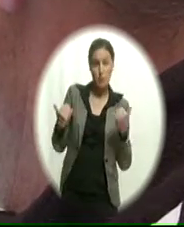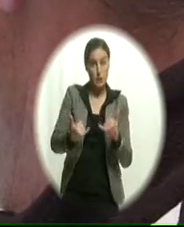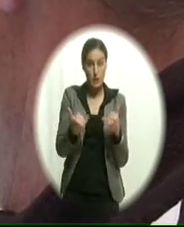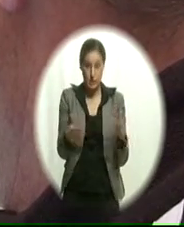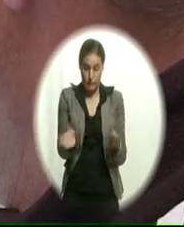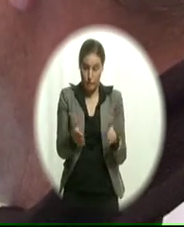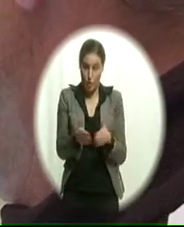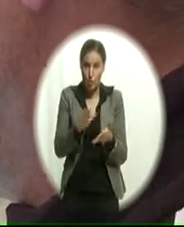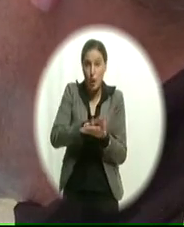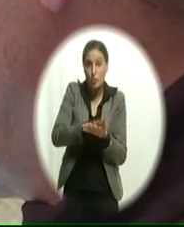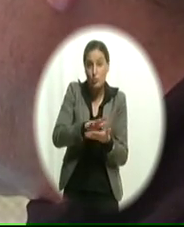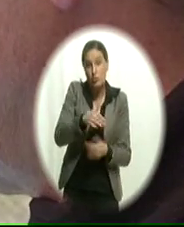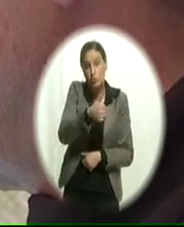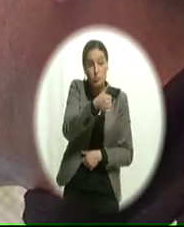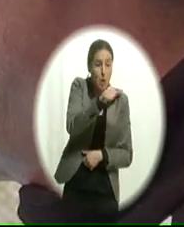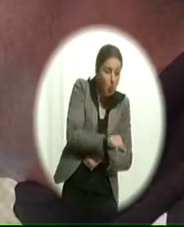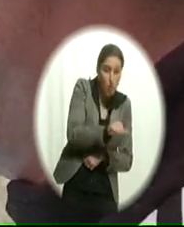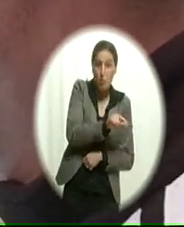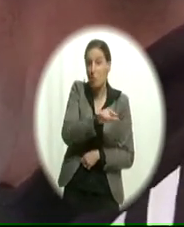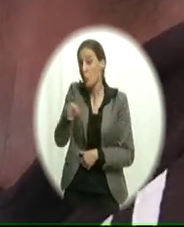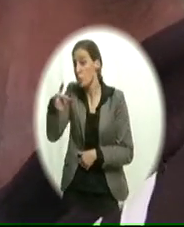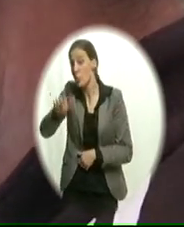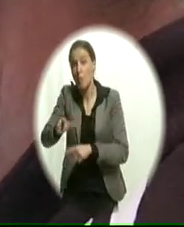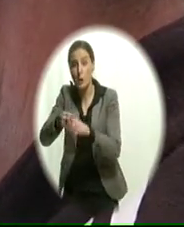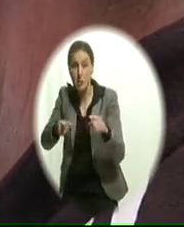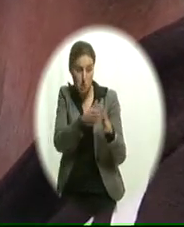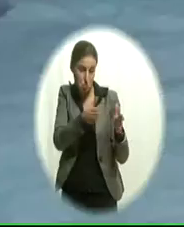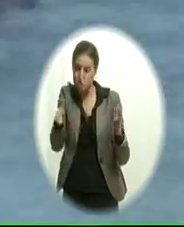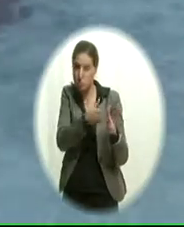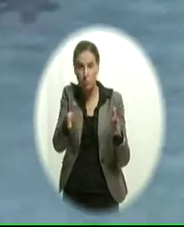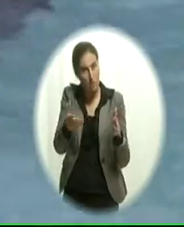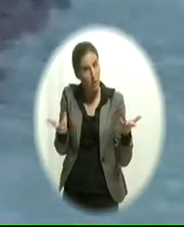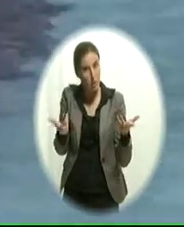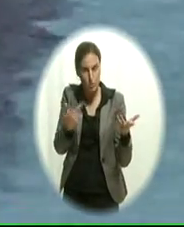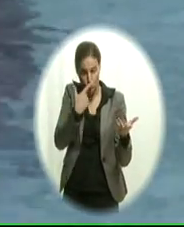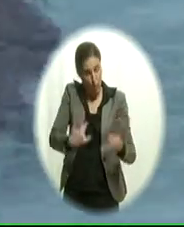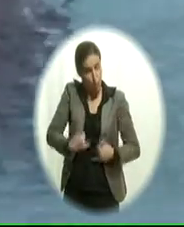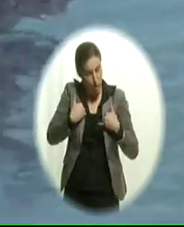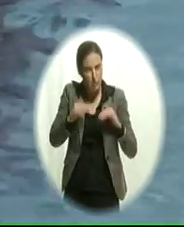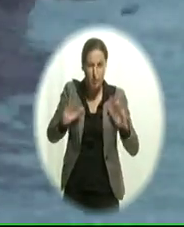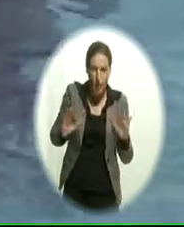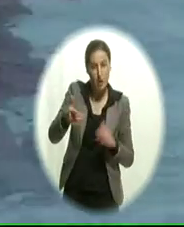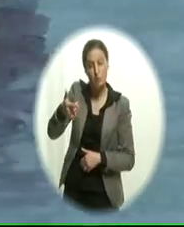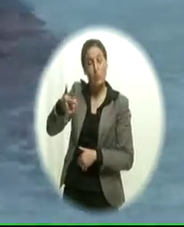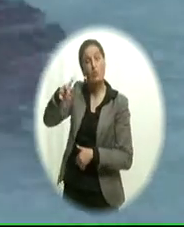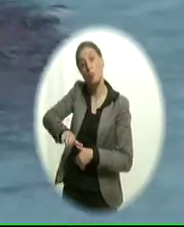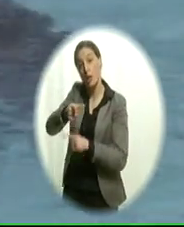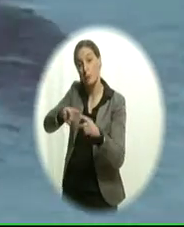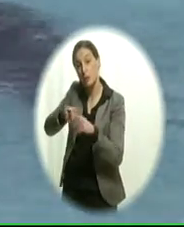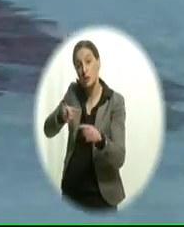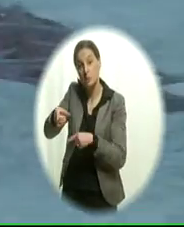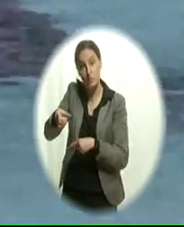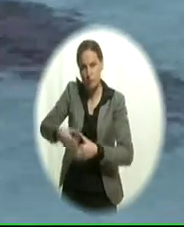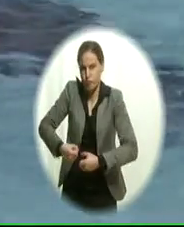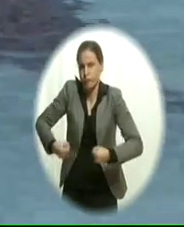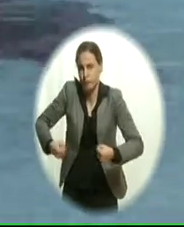demi. Donc ça paraît jeune, mais bon, les deux mois et demi sont quand même relativement gros et forcément, ça reste des animaux sauvages, donc pas tellement coopératifs.